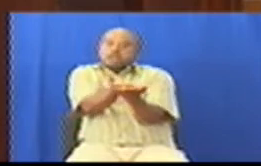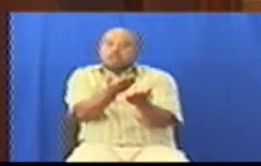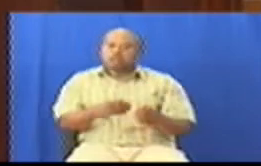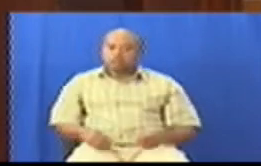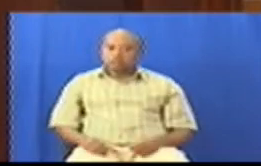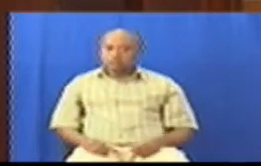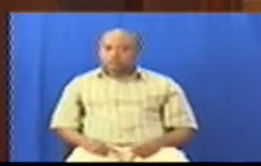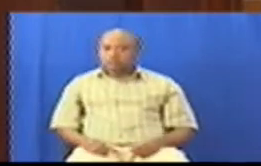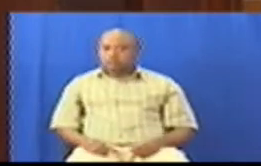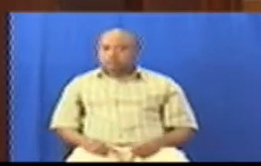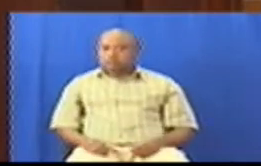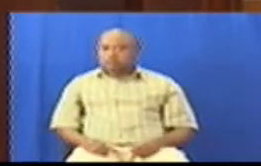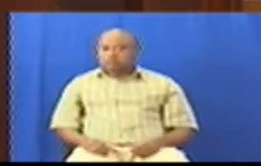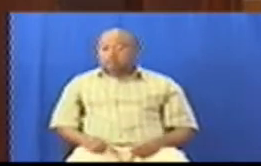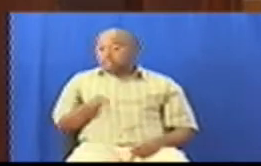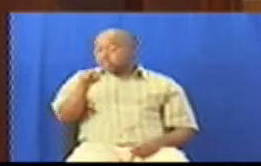ili kasi hii iendelee.